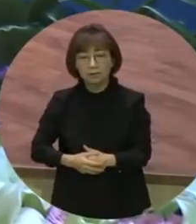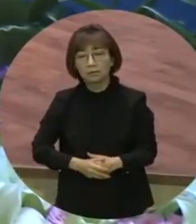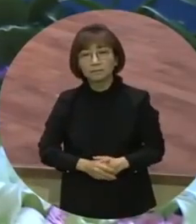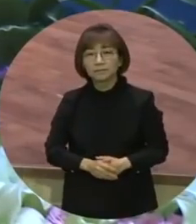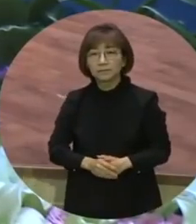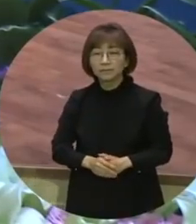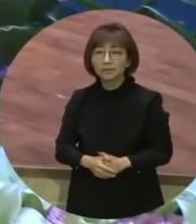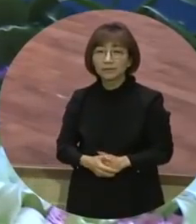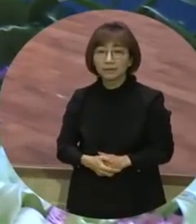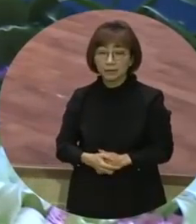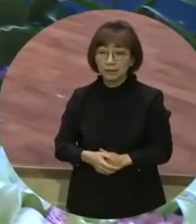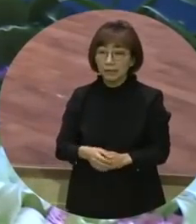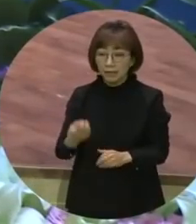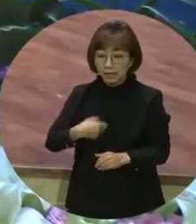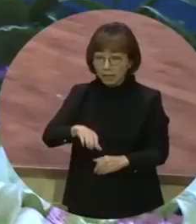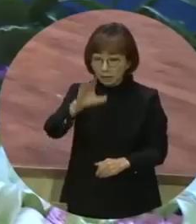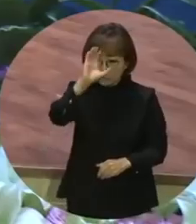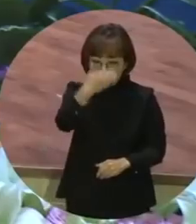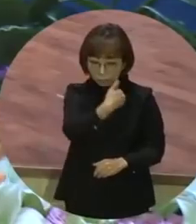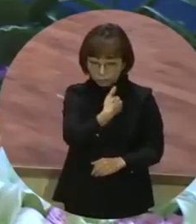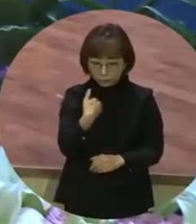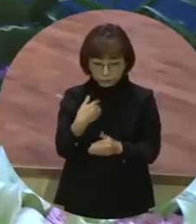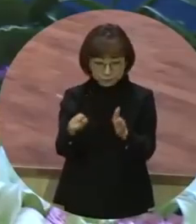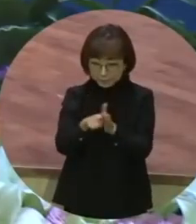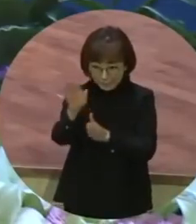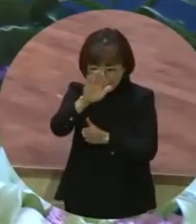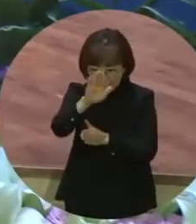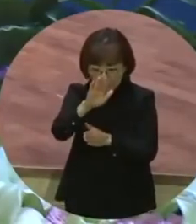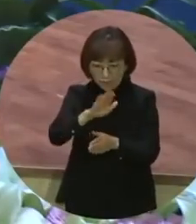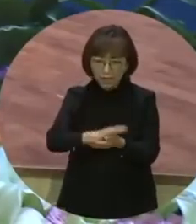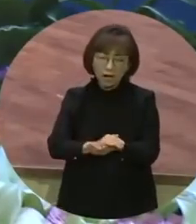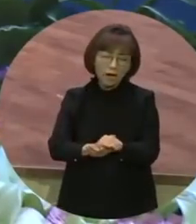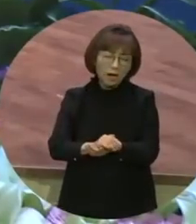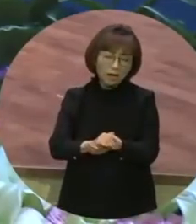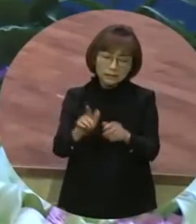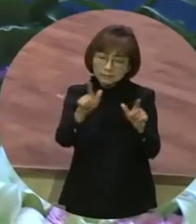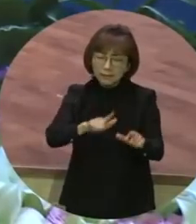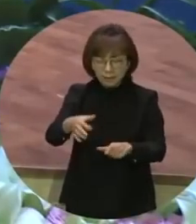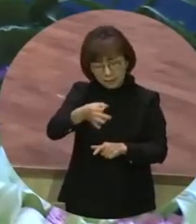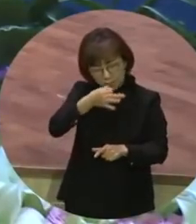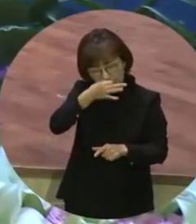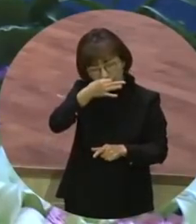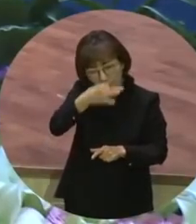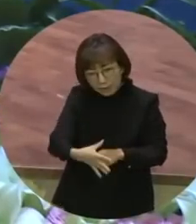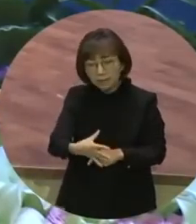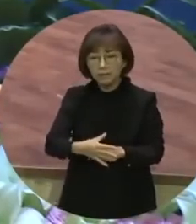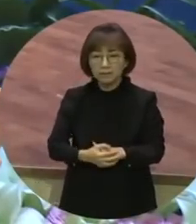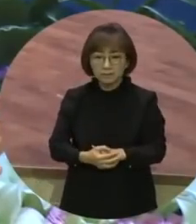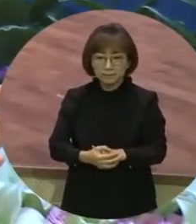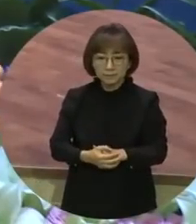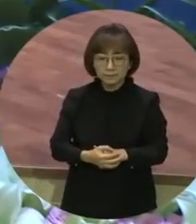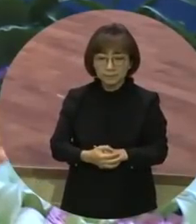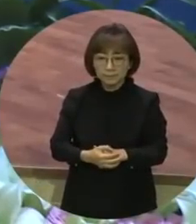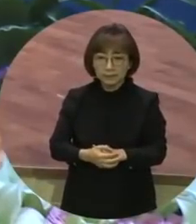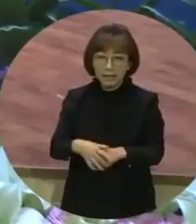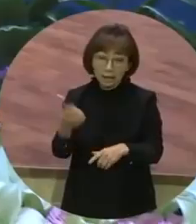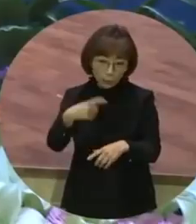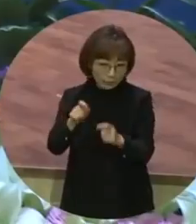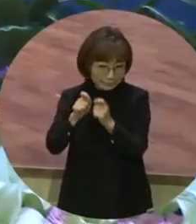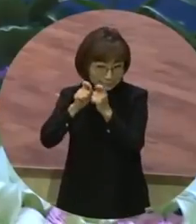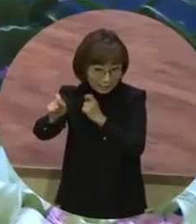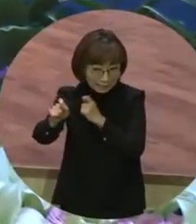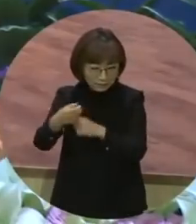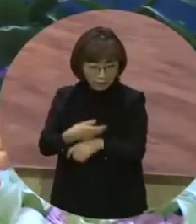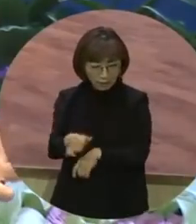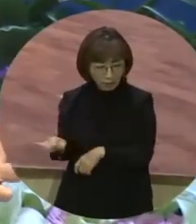천주교를 안 믿으면 살 수가 없는 문화. 이게 유럽이에요. 그리고 사기꾼, 서리꾼이 얼마나